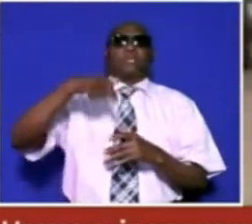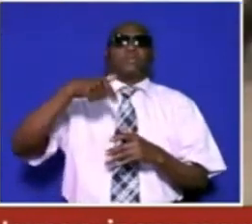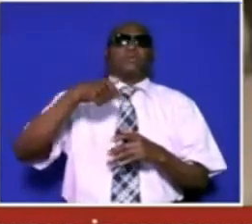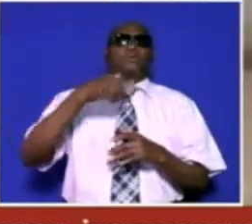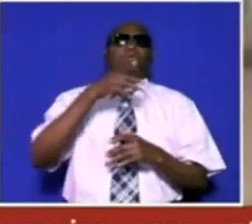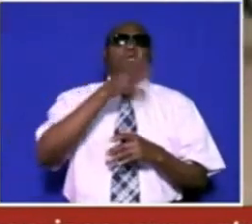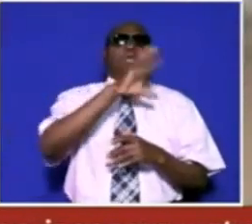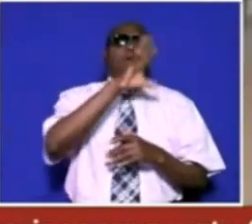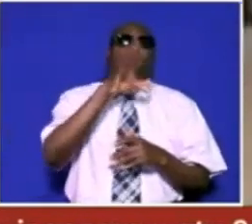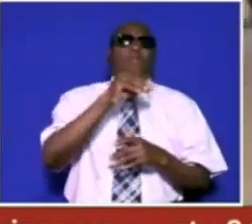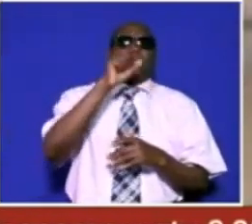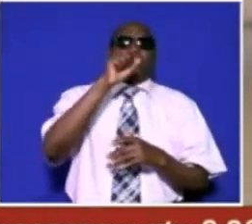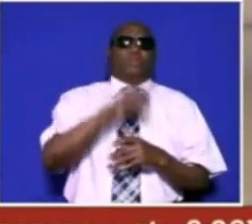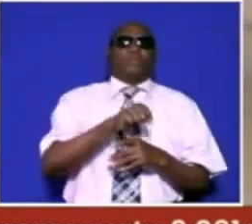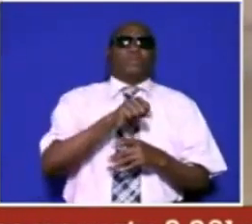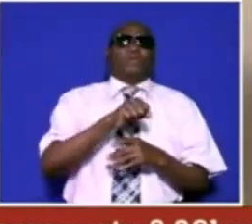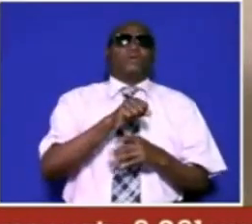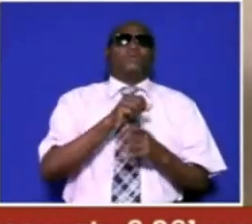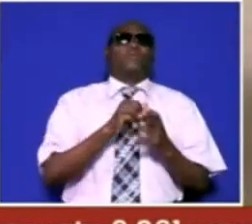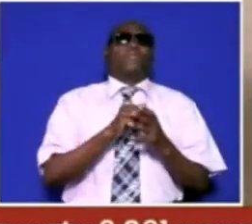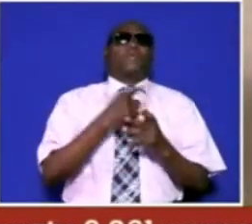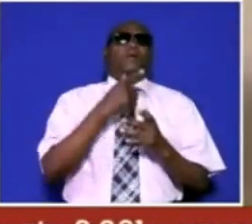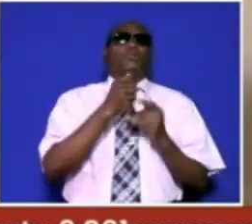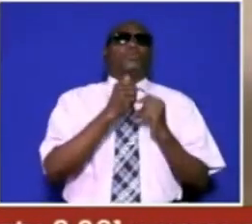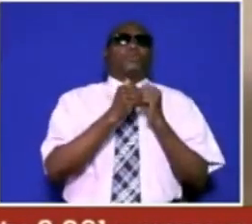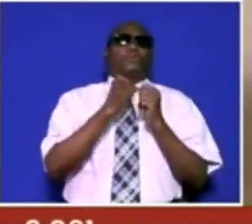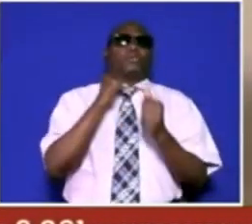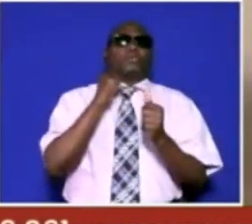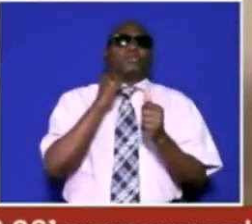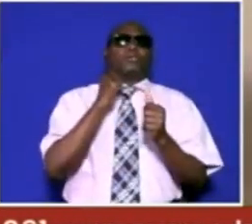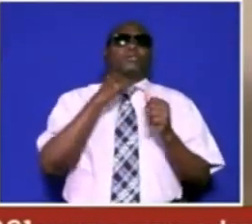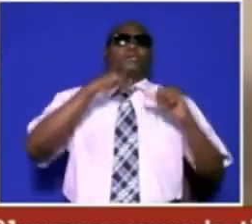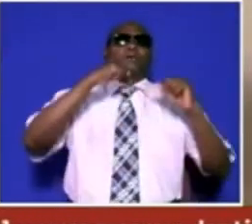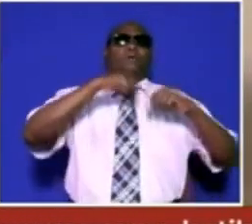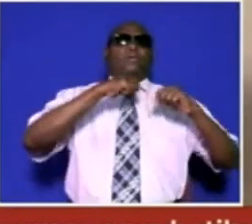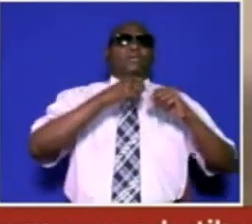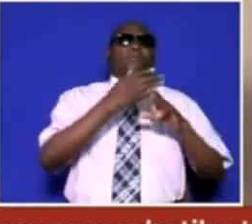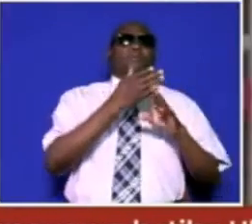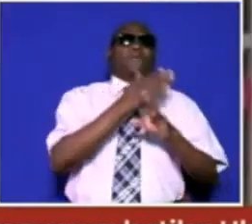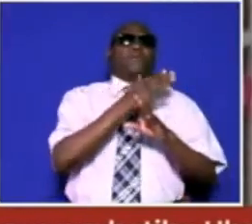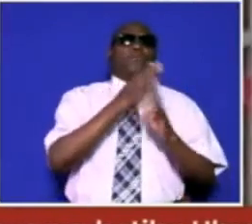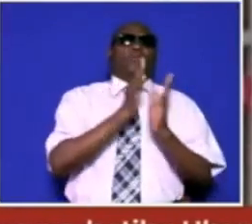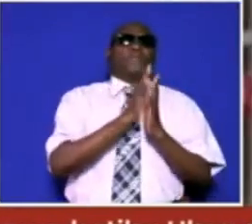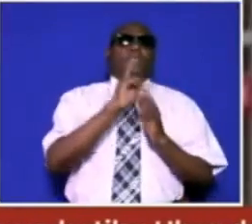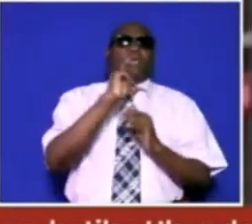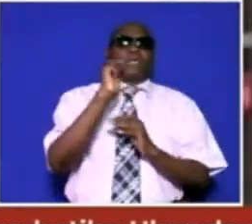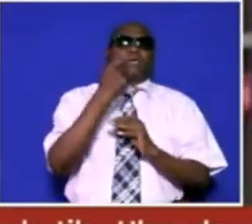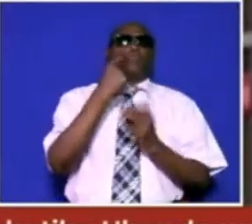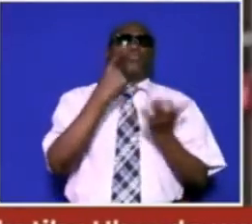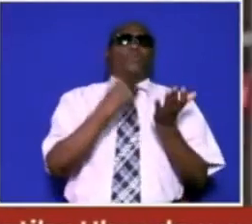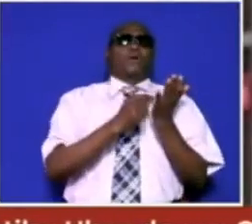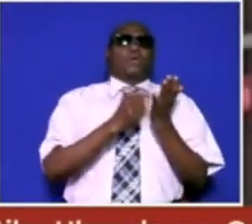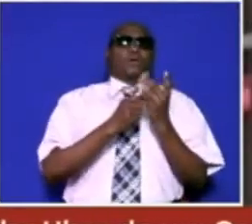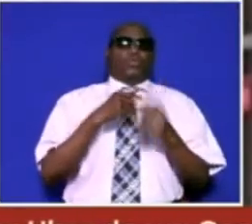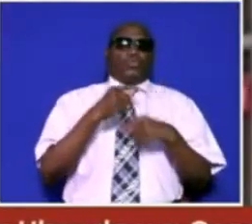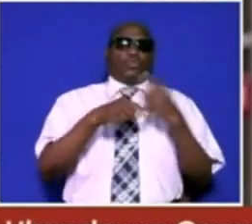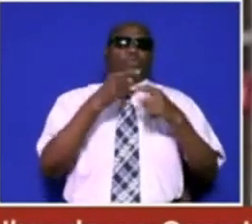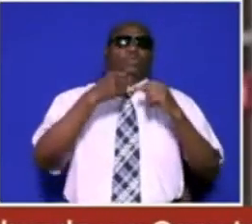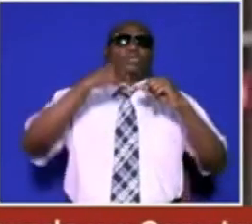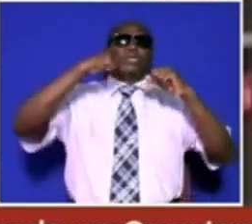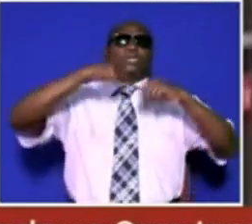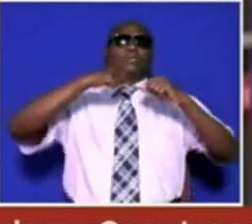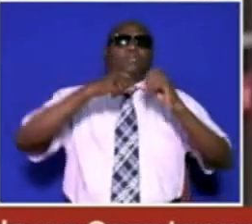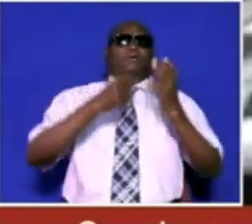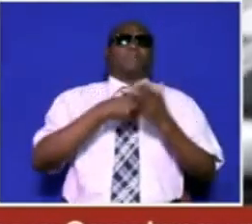Afrika Mashariki, na hivyo kukataa makubaliano ya awali kati yake na Kenya. Uganda imekuwa ikiendeleza makubaliano ya